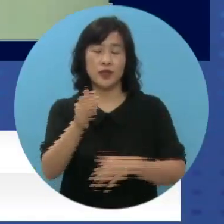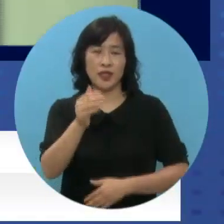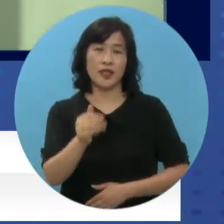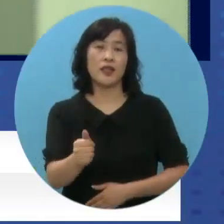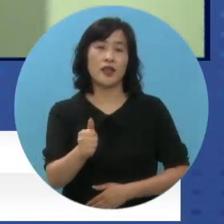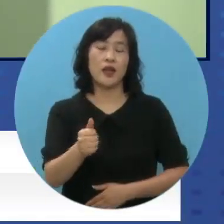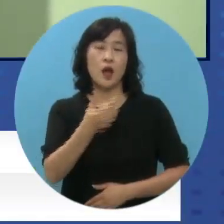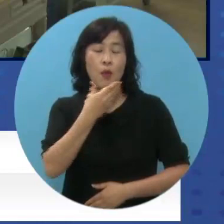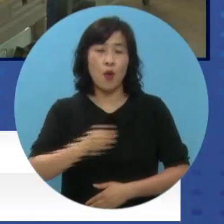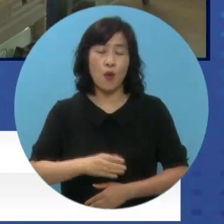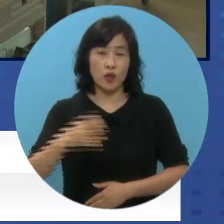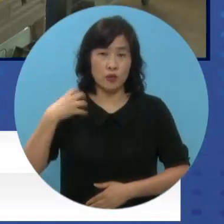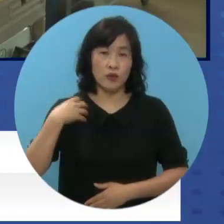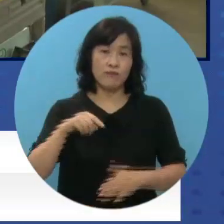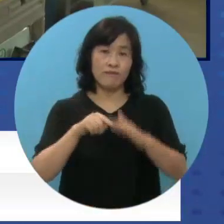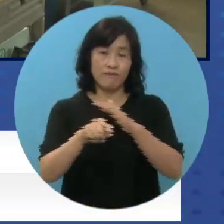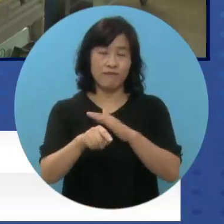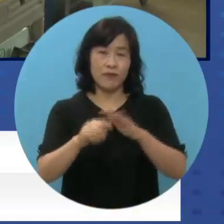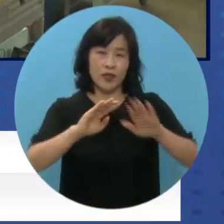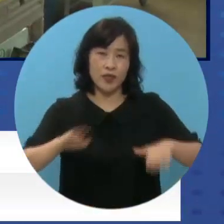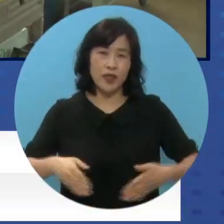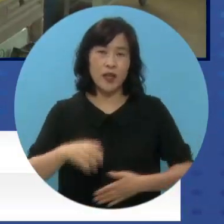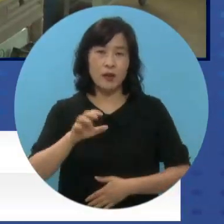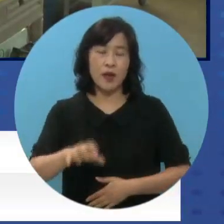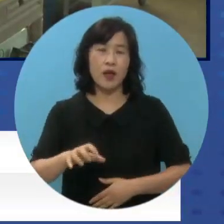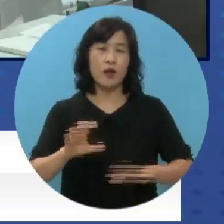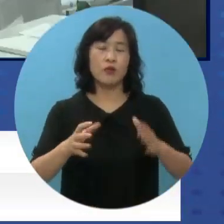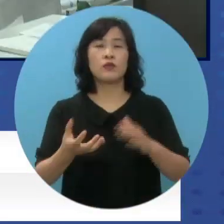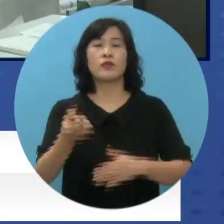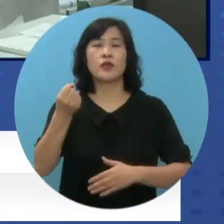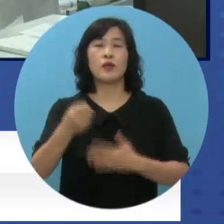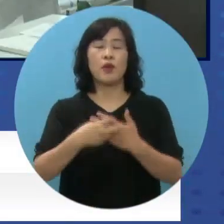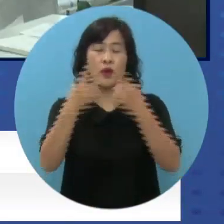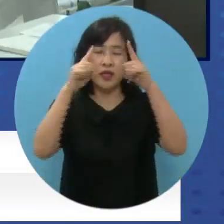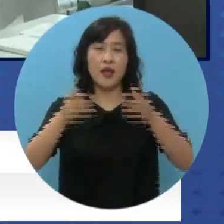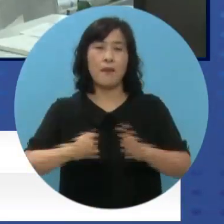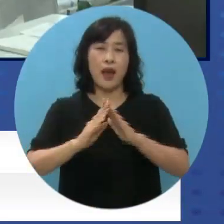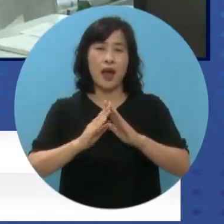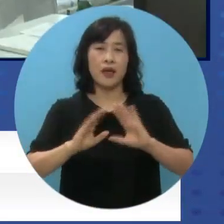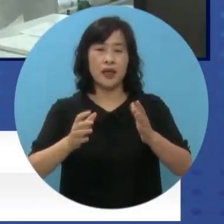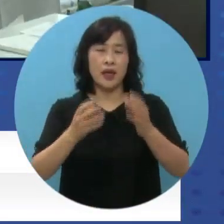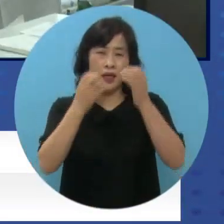김영록 전남도지사가 보건복지부를 찾아 전남의 국립의과대학 설립과